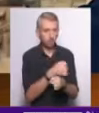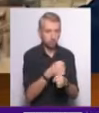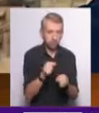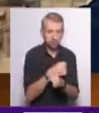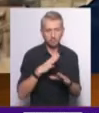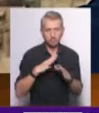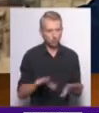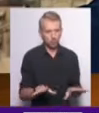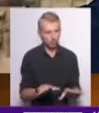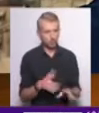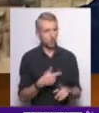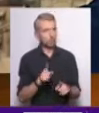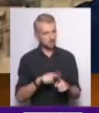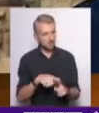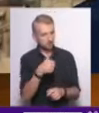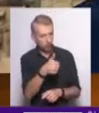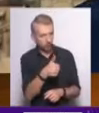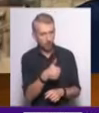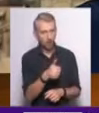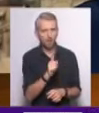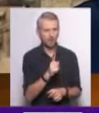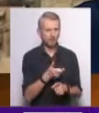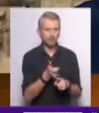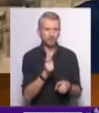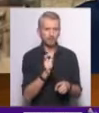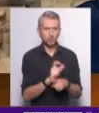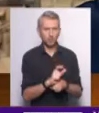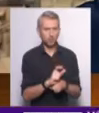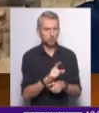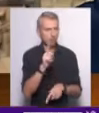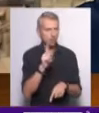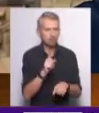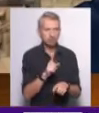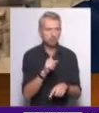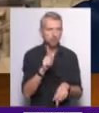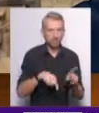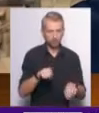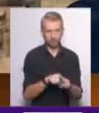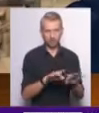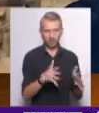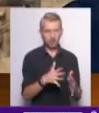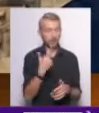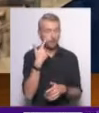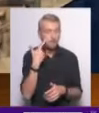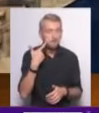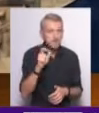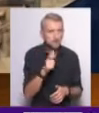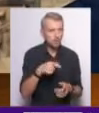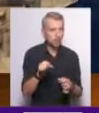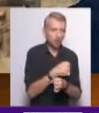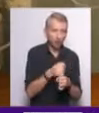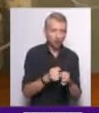не доходило. Mm-hmm. Це позитив, але дуже рідкий, ну, дуже рідкісний позитив. Тому що в більшості є і дим, і